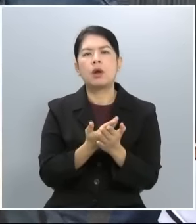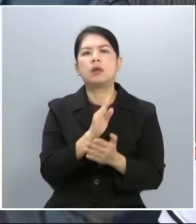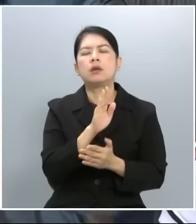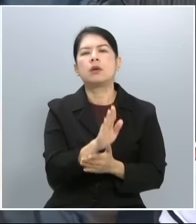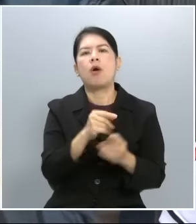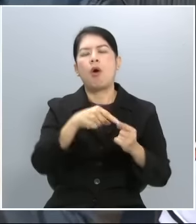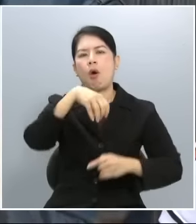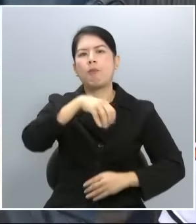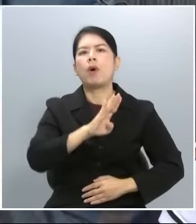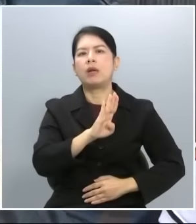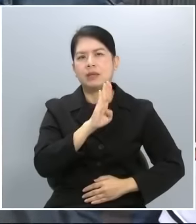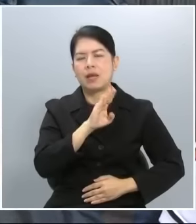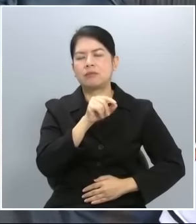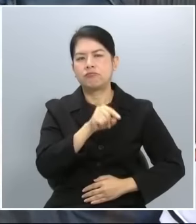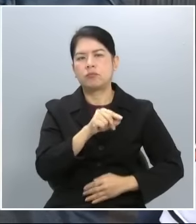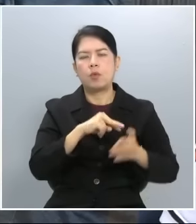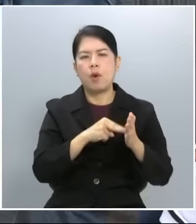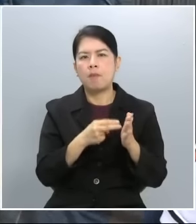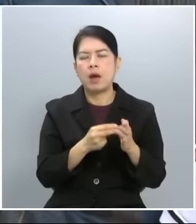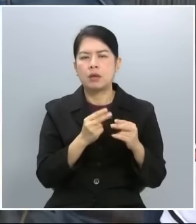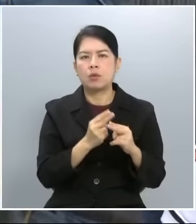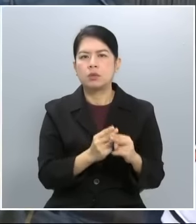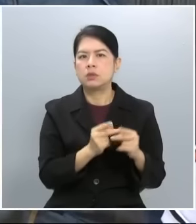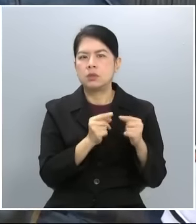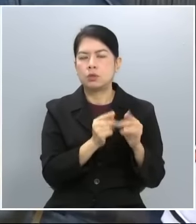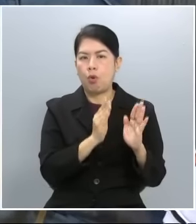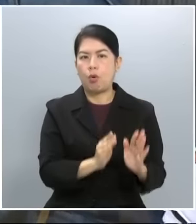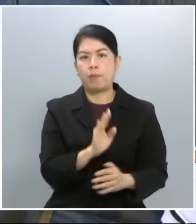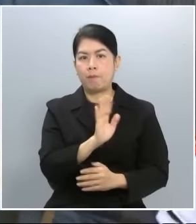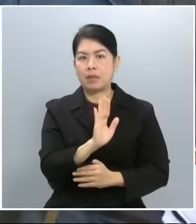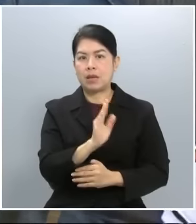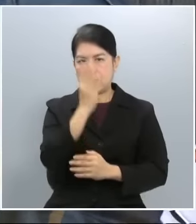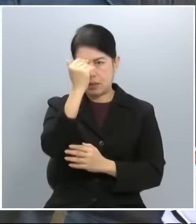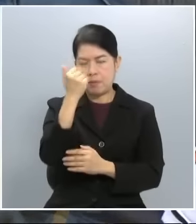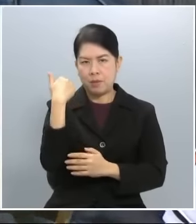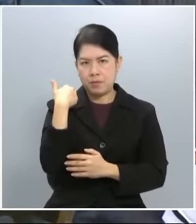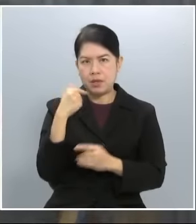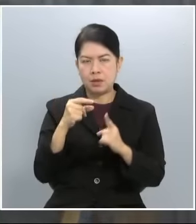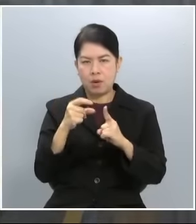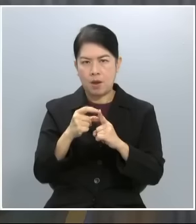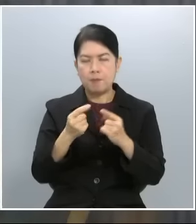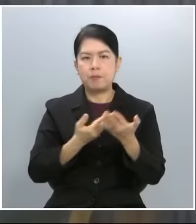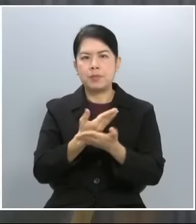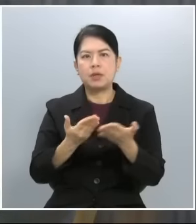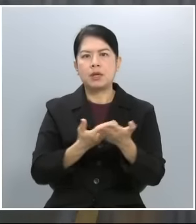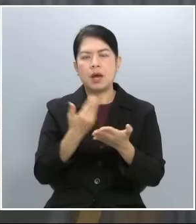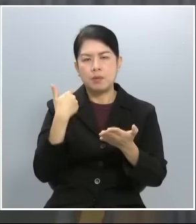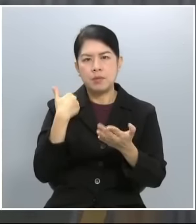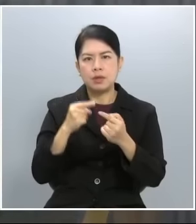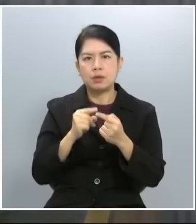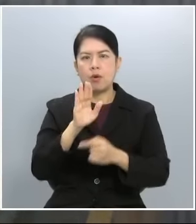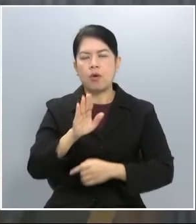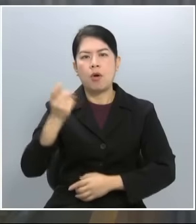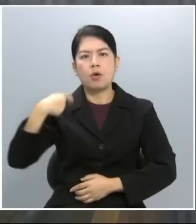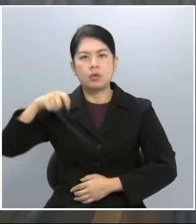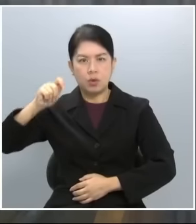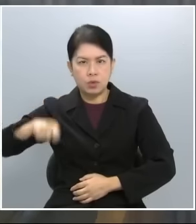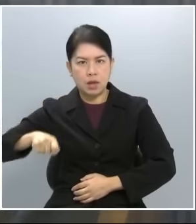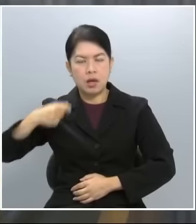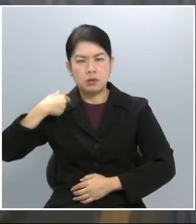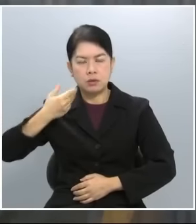ของบริษัทหรือห้างหุ้นส่วนจำกัดมันเป็นกรณีที่มีคำพิพากษาศาลฎีกาเคยรองรับเอาไว้คุณหนุ่มยื